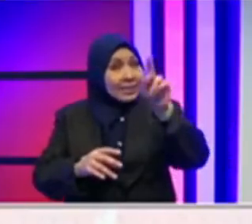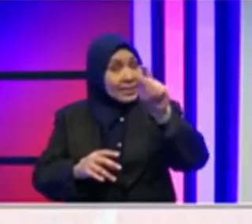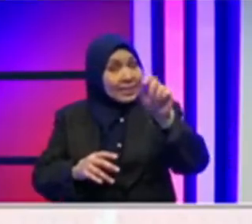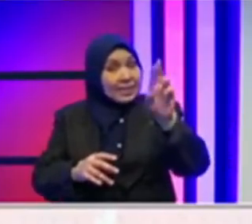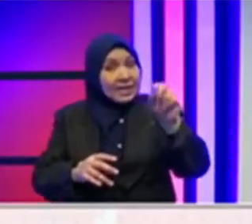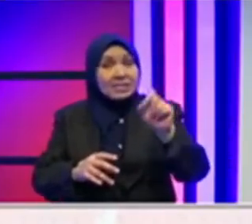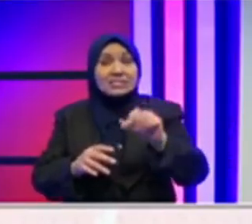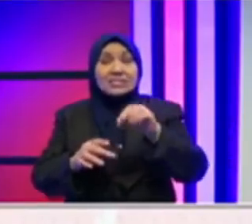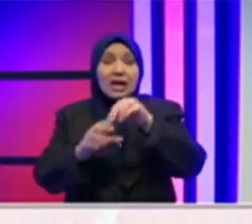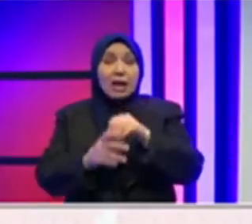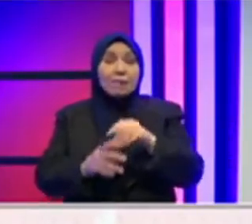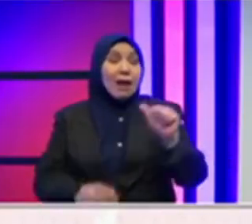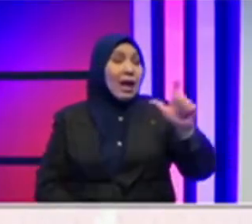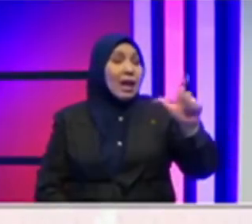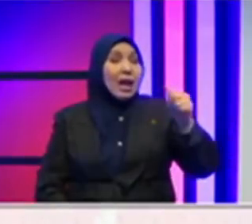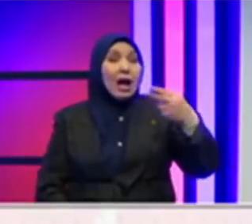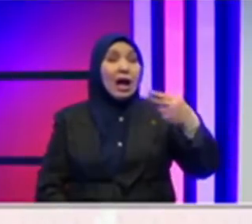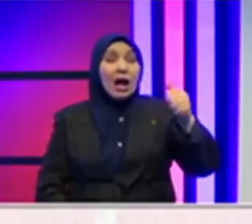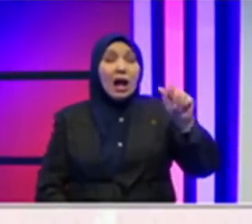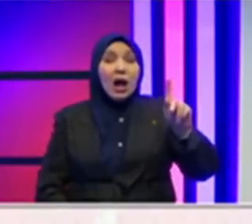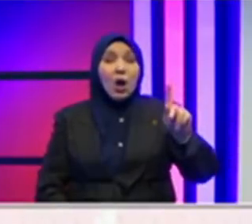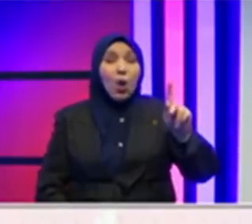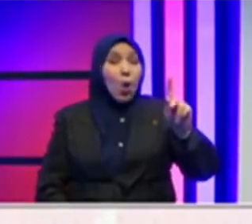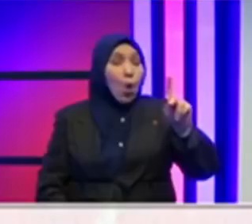surah Al-Ahqaf ayat yang